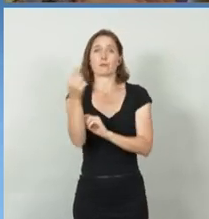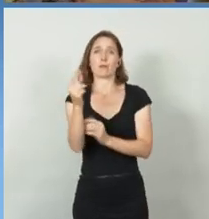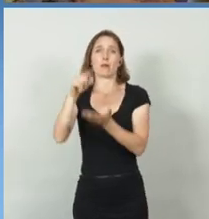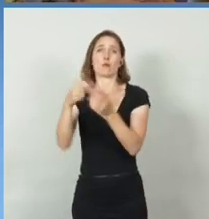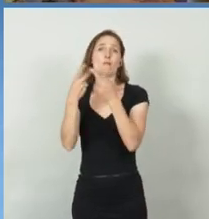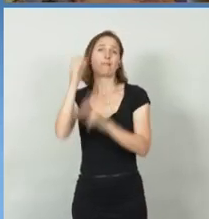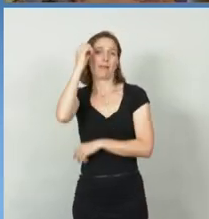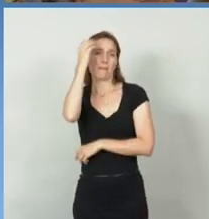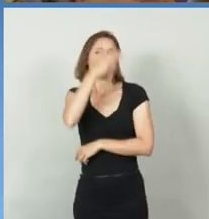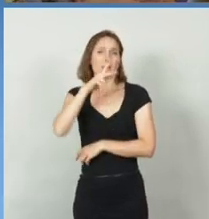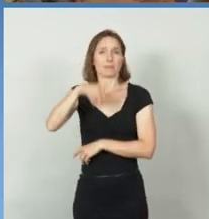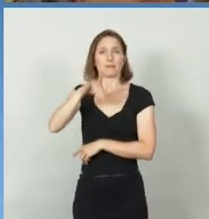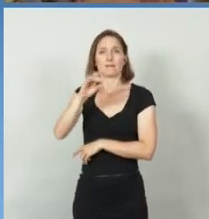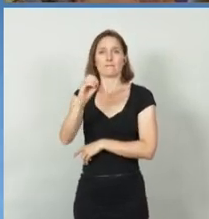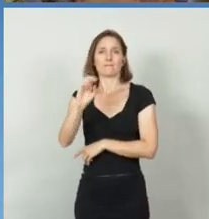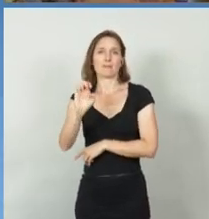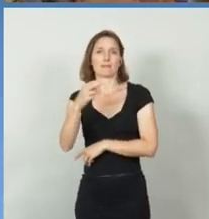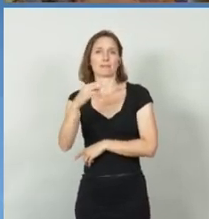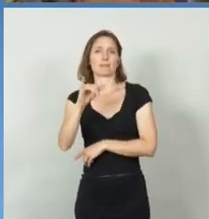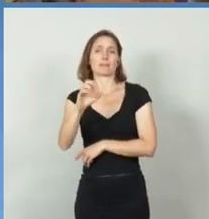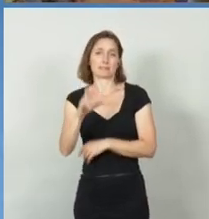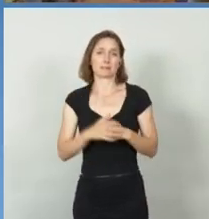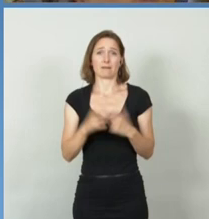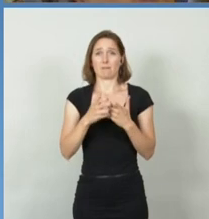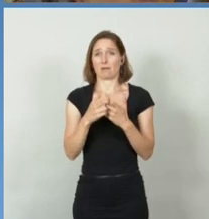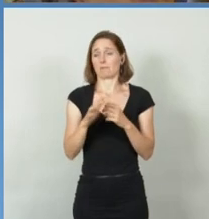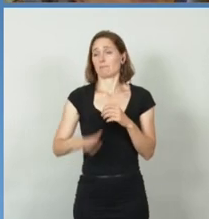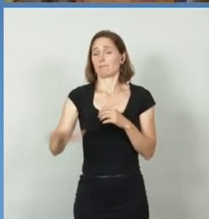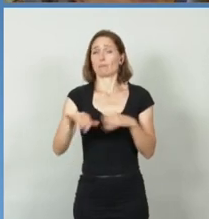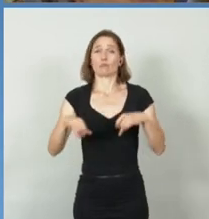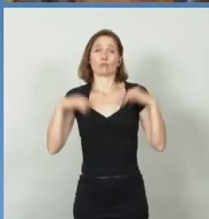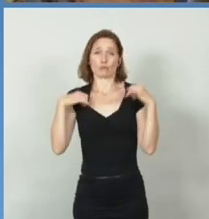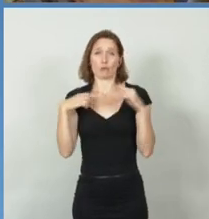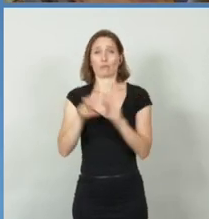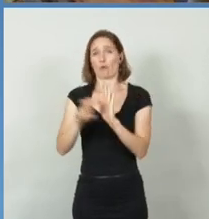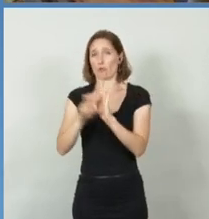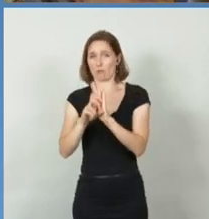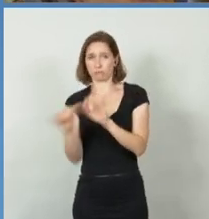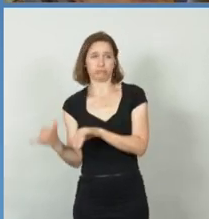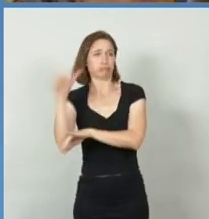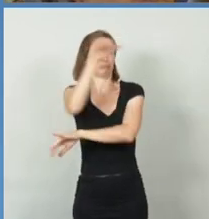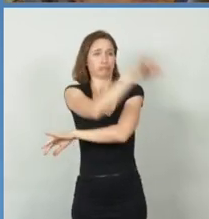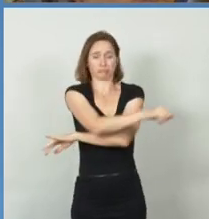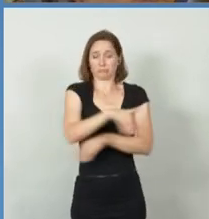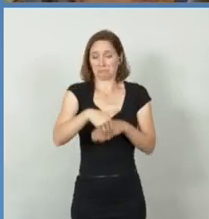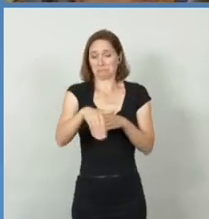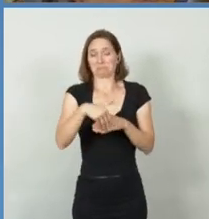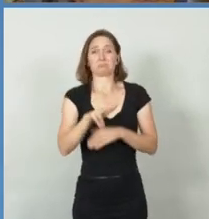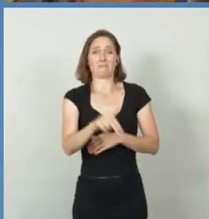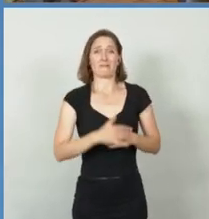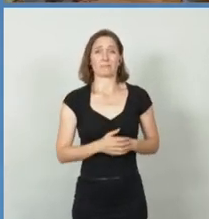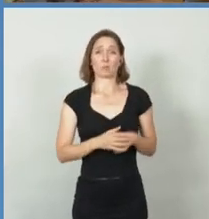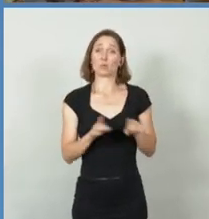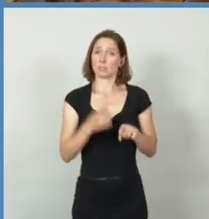sur nos territoires en ce moment et des jeunes grenoblois et grenobloise partiront dans quelques jours à Phoenix et puis je tiens également à souligner des aides d'urgence que nous